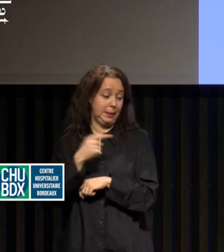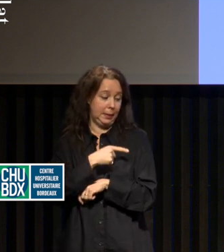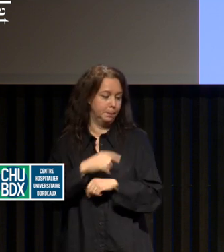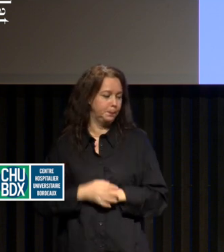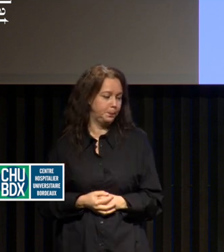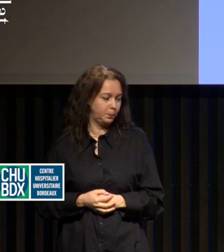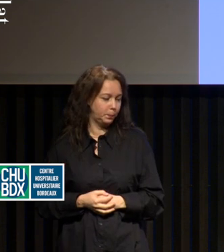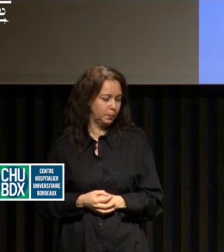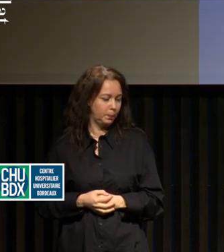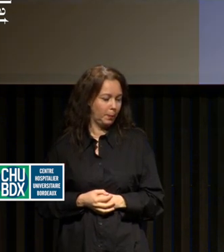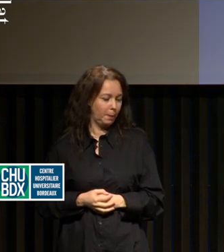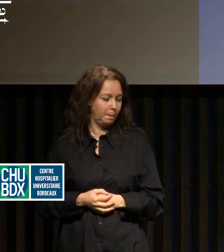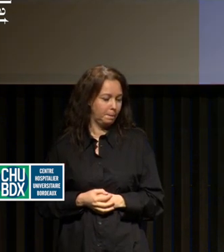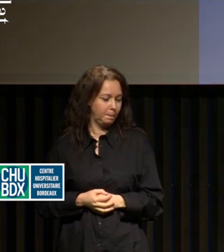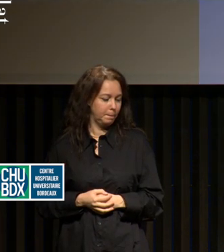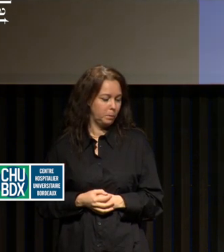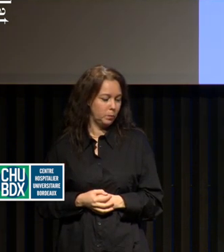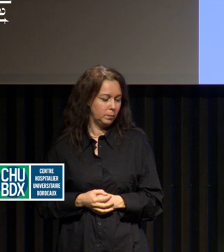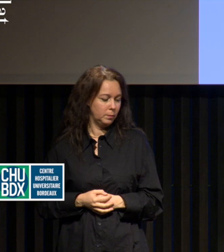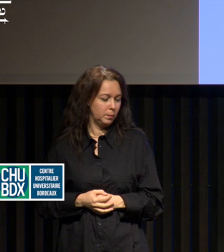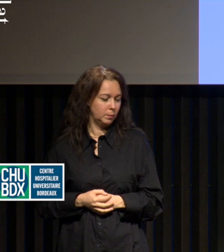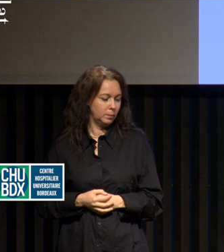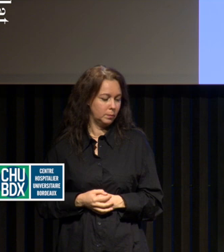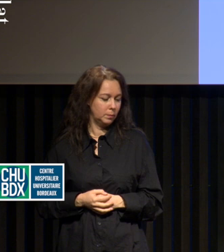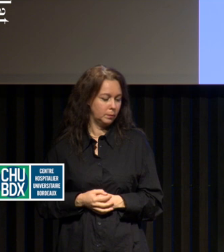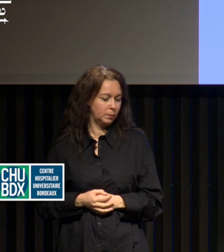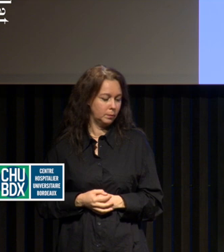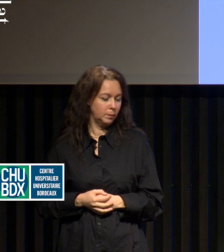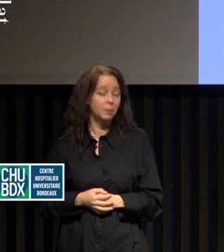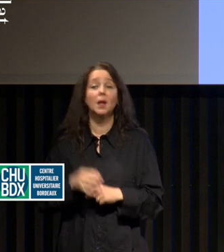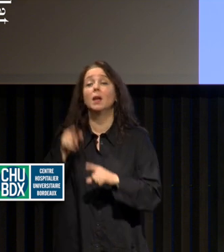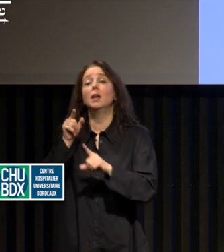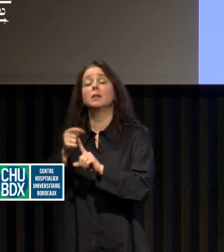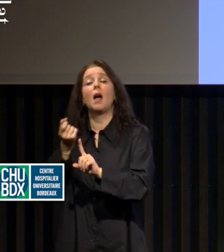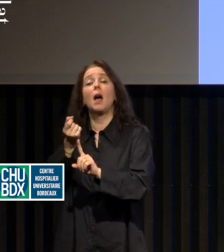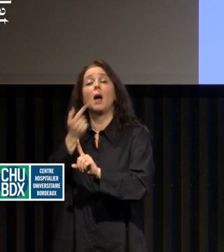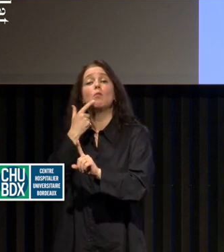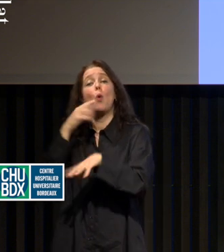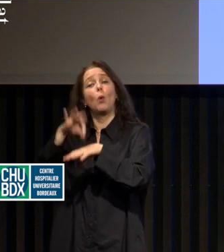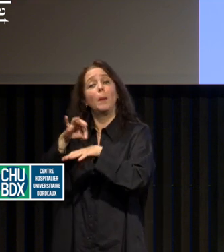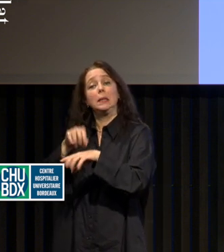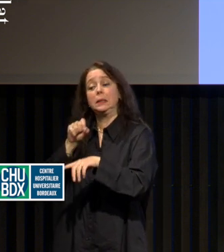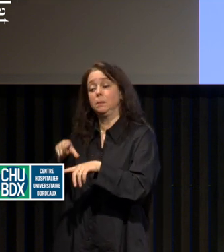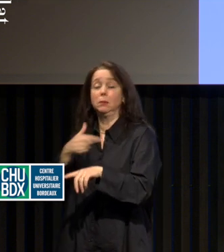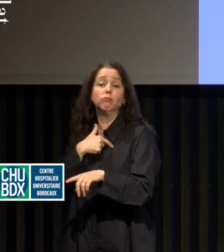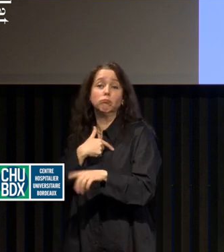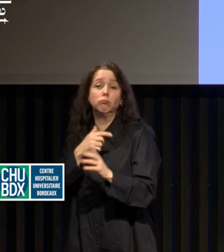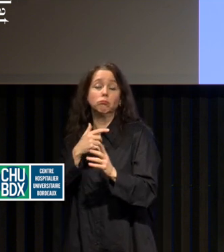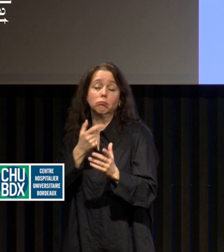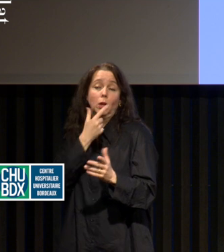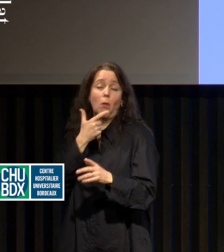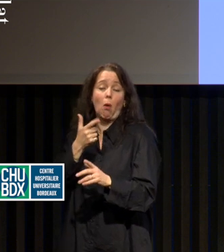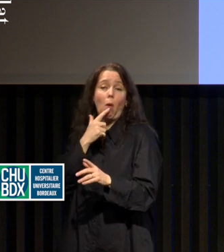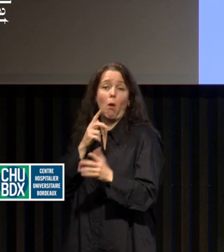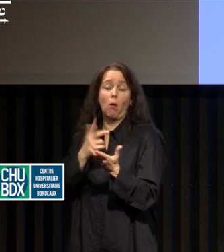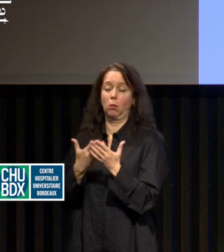Mince. Voilà. Et ça, c'est le traitement de référence de la colite à Clostridium difficile. Eh bien, quand on compare ce